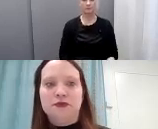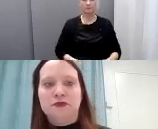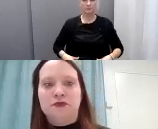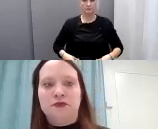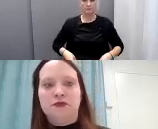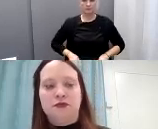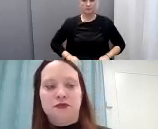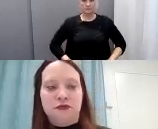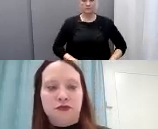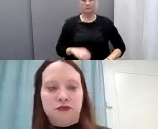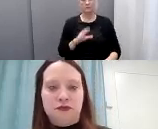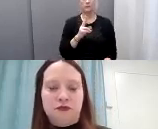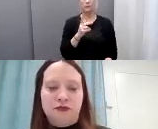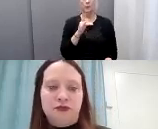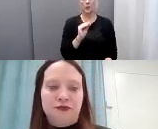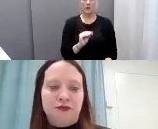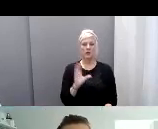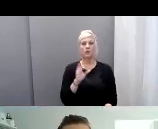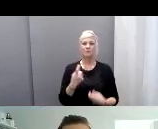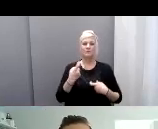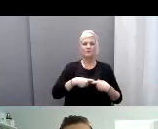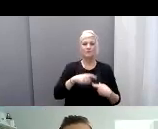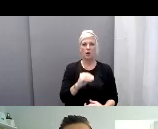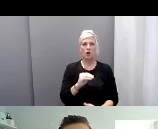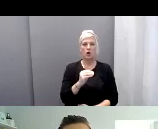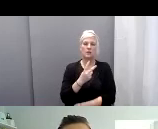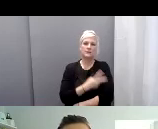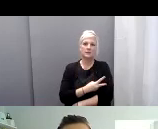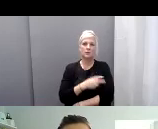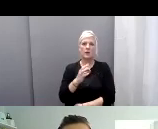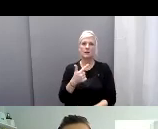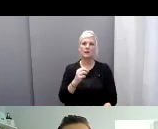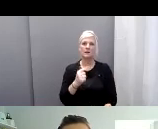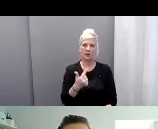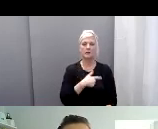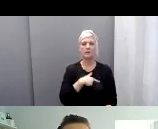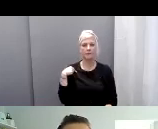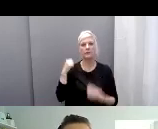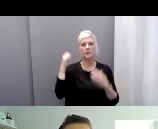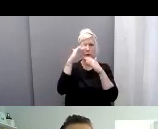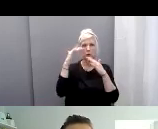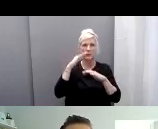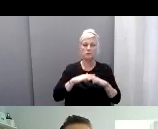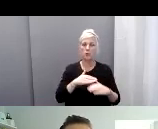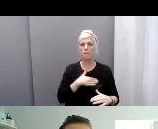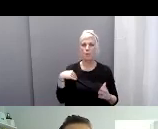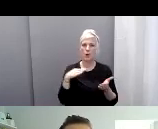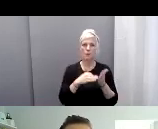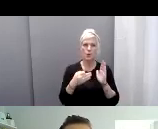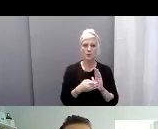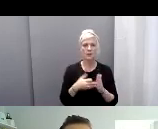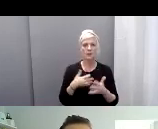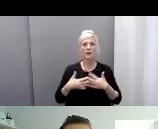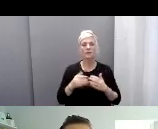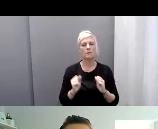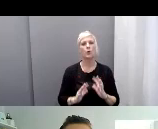Och när det gäller asexualitet så funderade vi en del på mellan våra projekt vad det kan bero på att man upplever sig